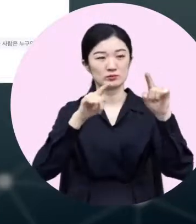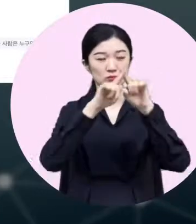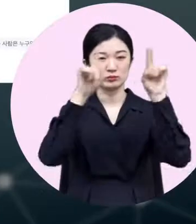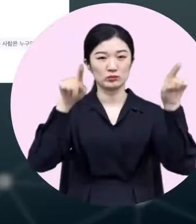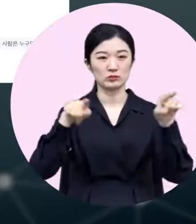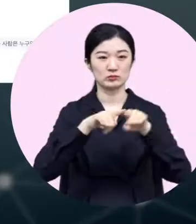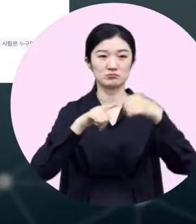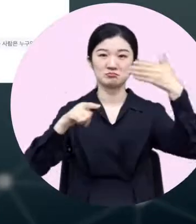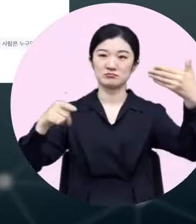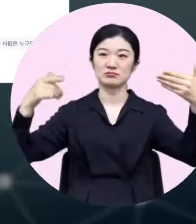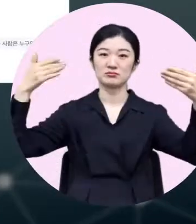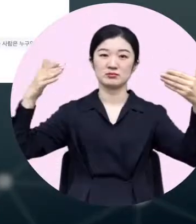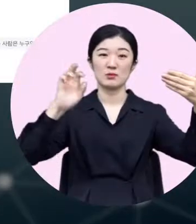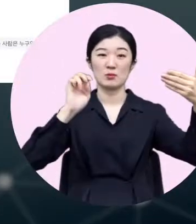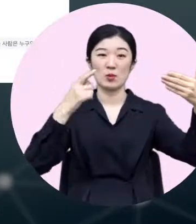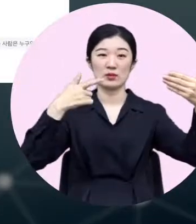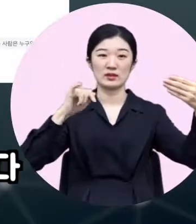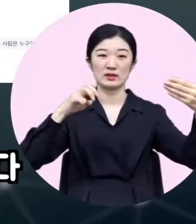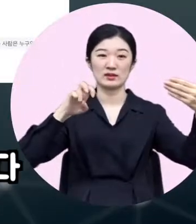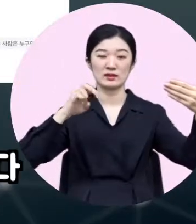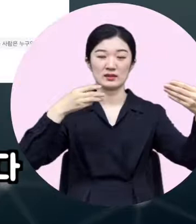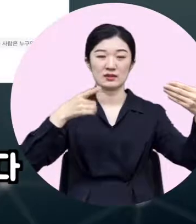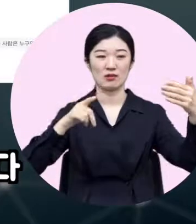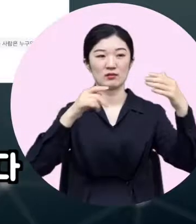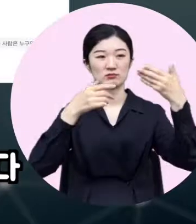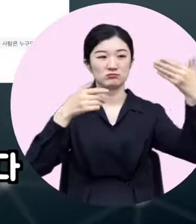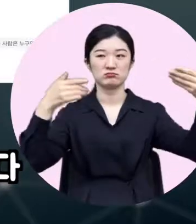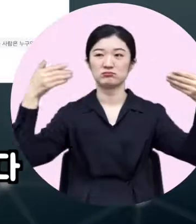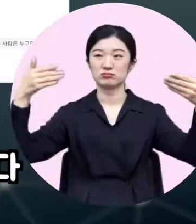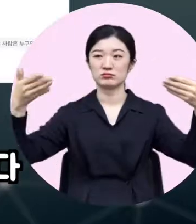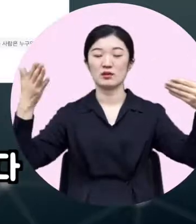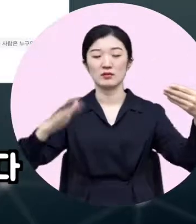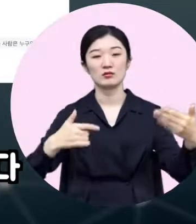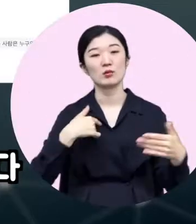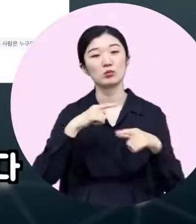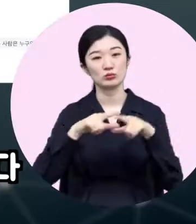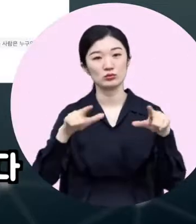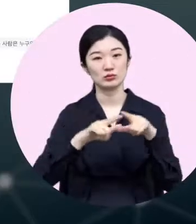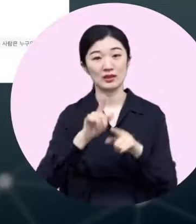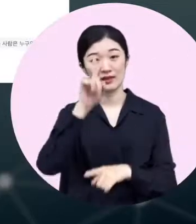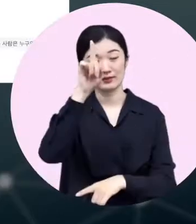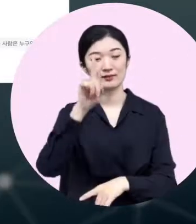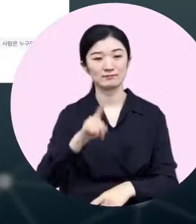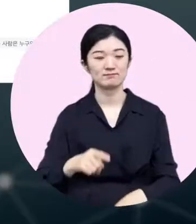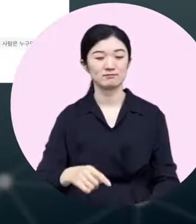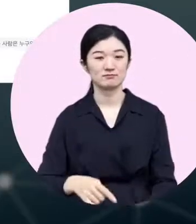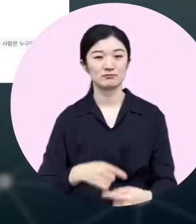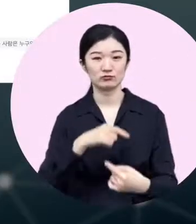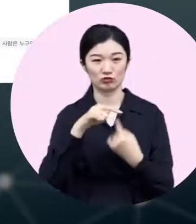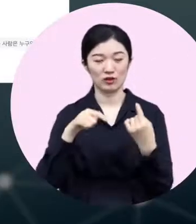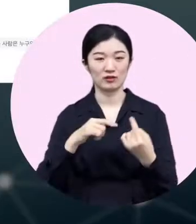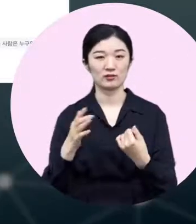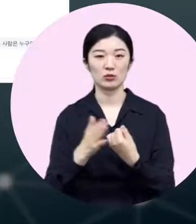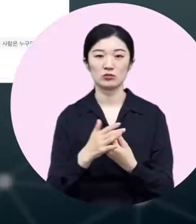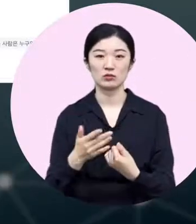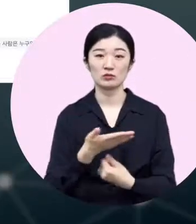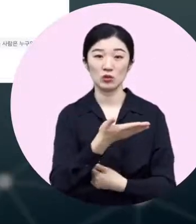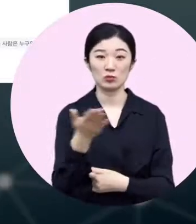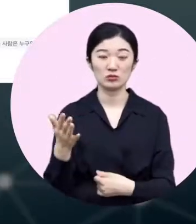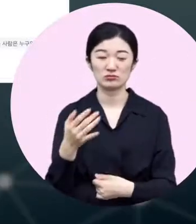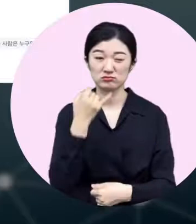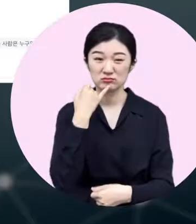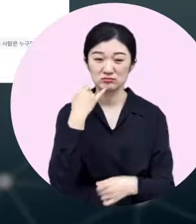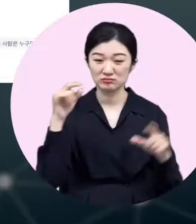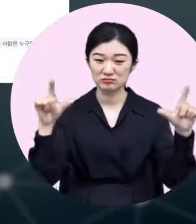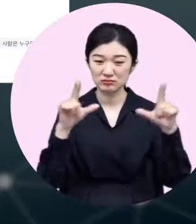듀얼 모니터로 쓰는 사람도 있고 한데 저는 그냥 뭐 한 대로도 이렇게 보면서 진행합니다. 그래서 여러분들이 크게 불편하지 않으시다면